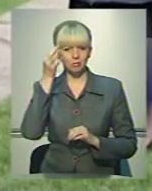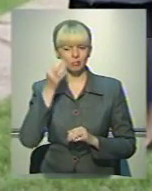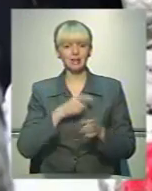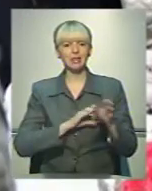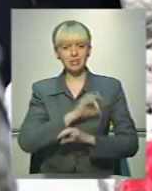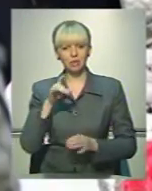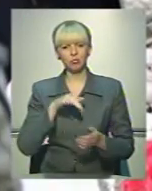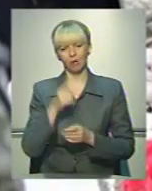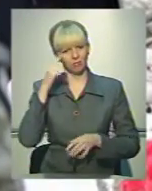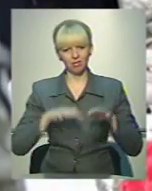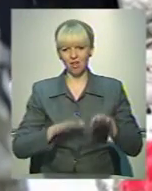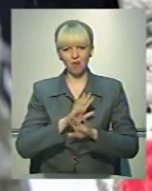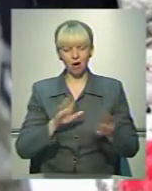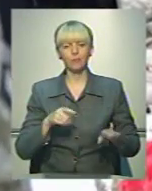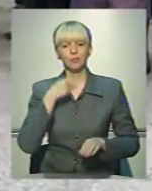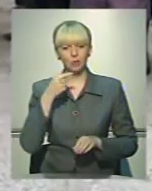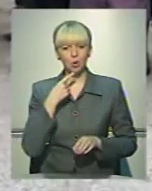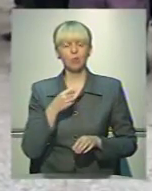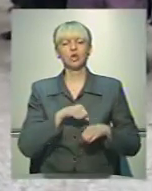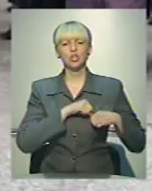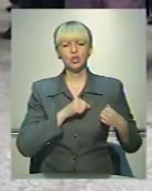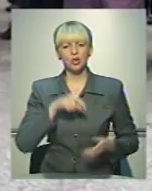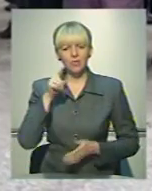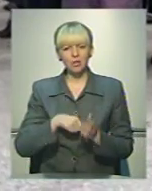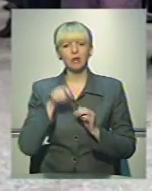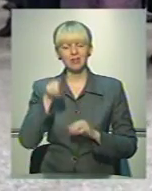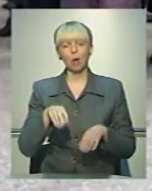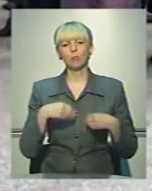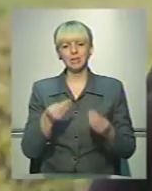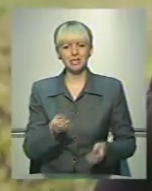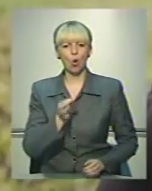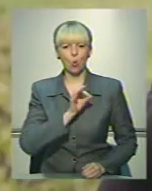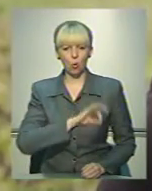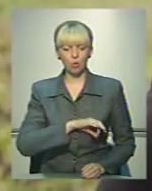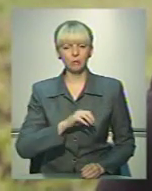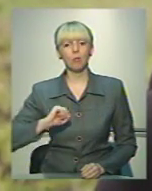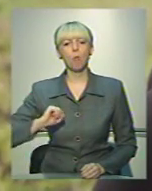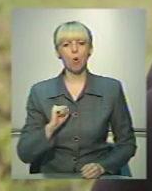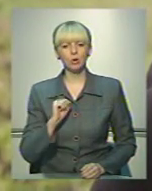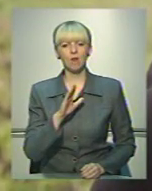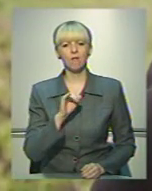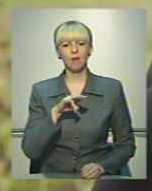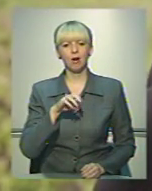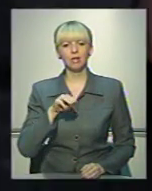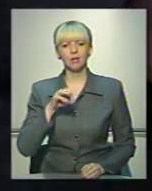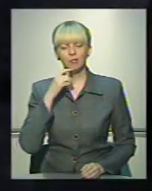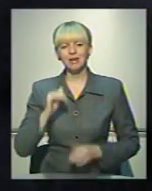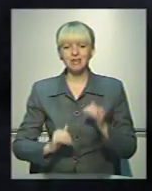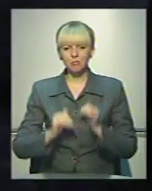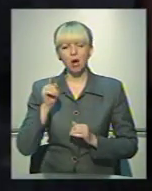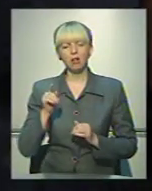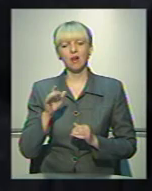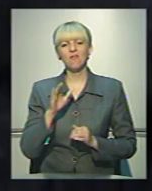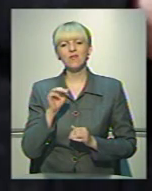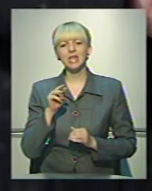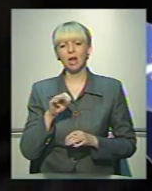схід пішов, не вагаючись. Говорить, щиро вірив у те, що там він принесе користь. Подруга Валентина каже, ще з малку Віталій ніколи